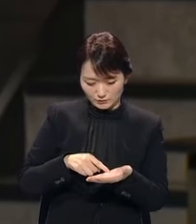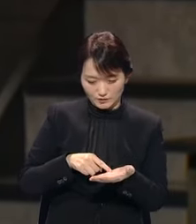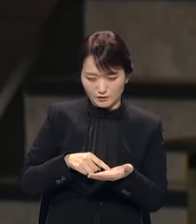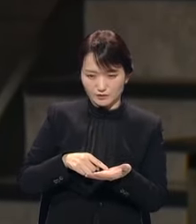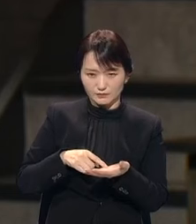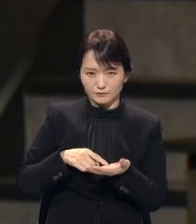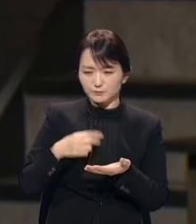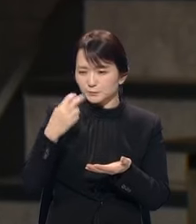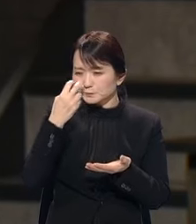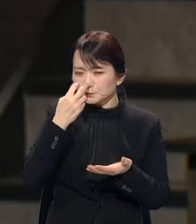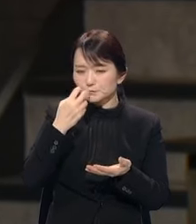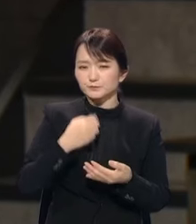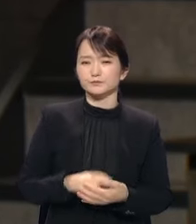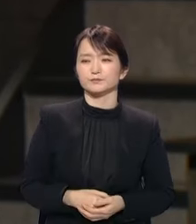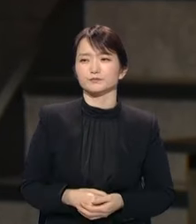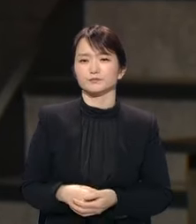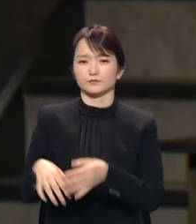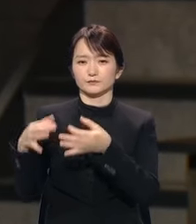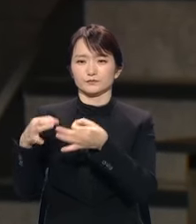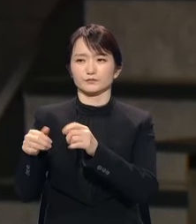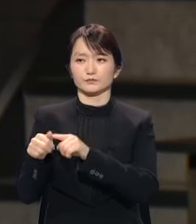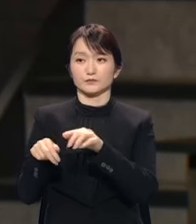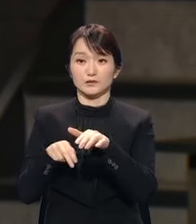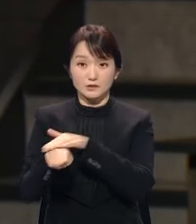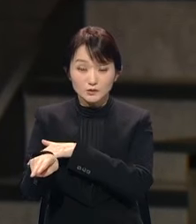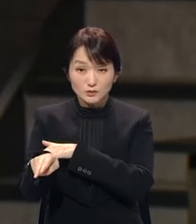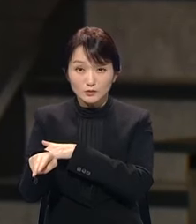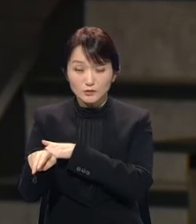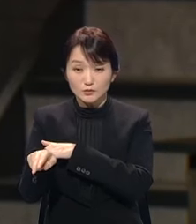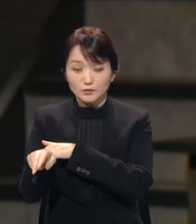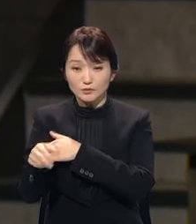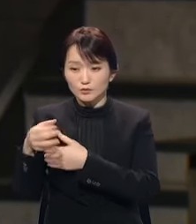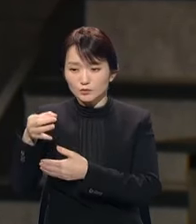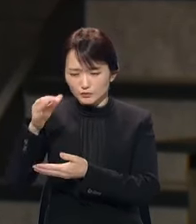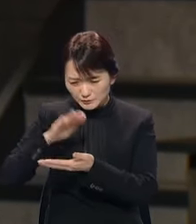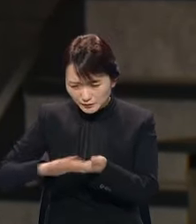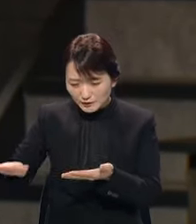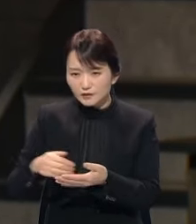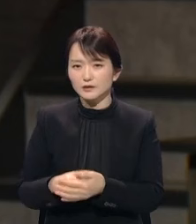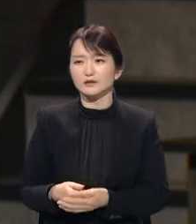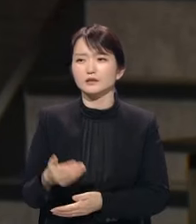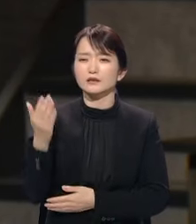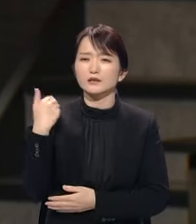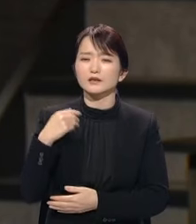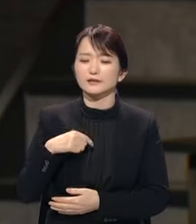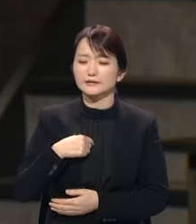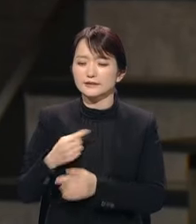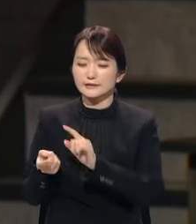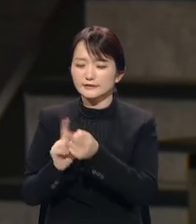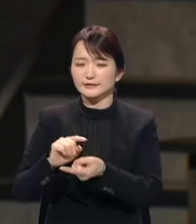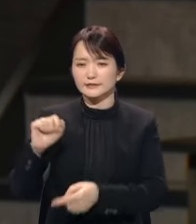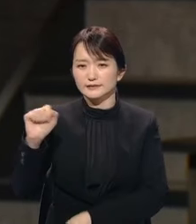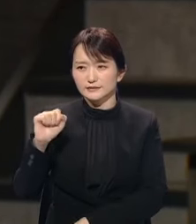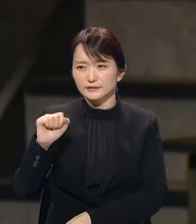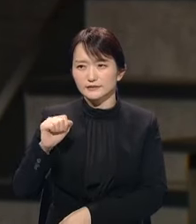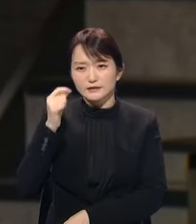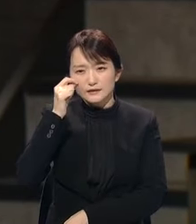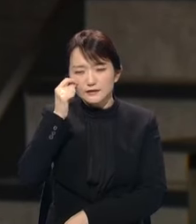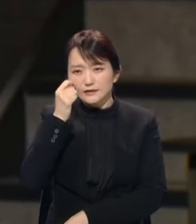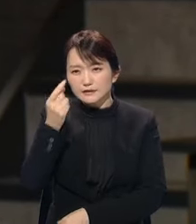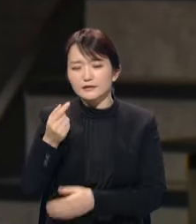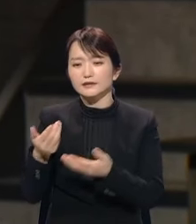했는데요. 이제 이 김 씨 같은 경우는 도주를 하다가 도피 자금이 떨어지니까 과거 자기가 대리기사로 이제 그 한 달가량